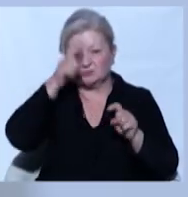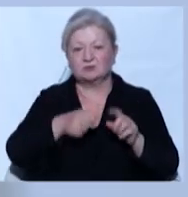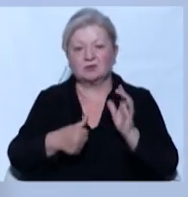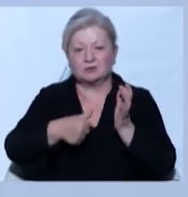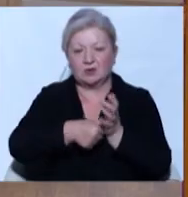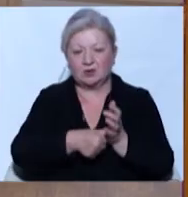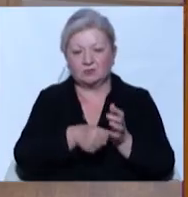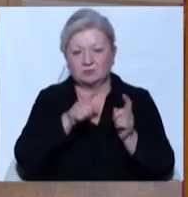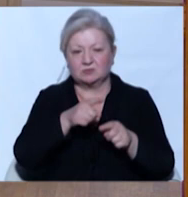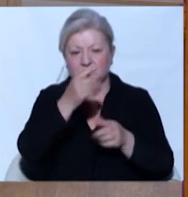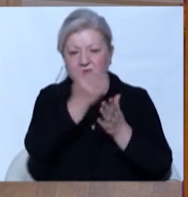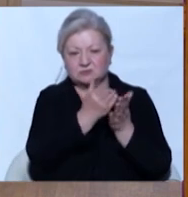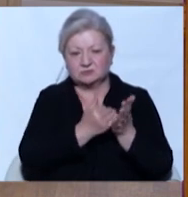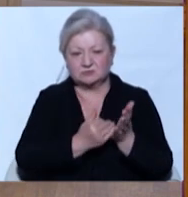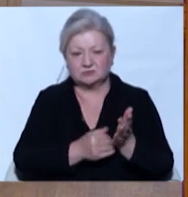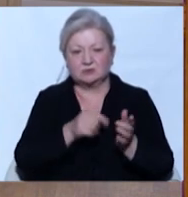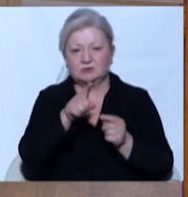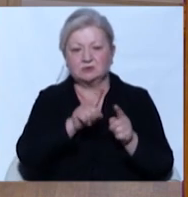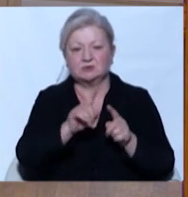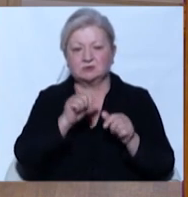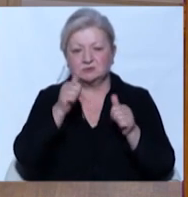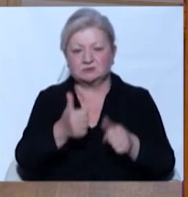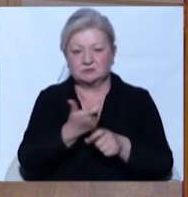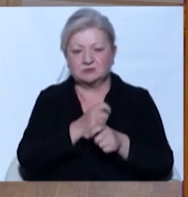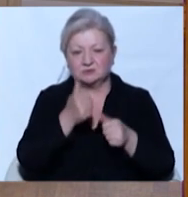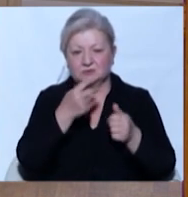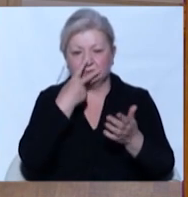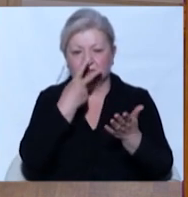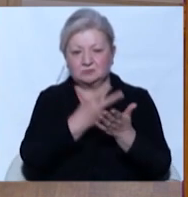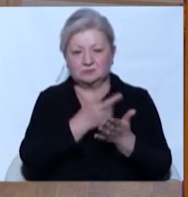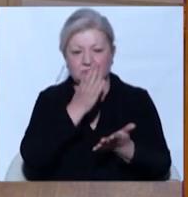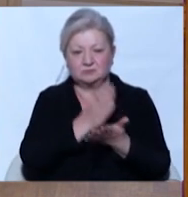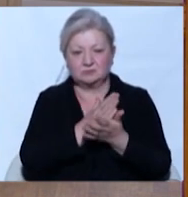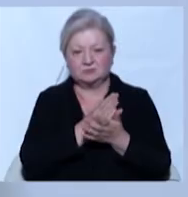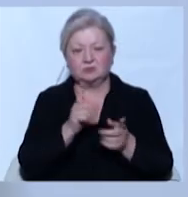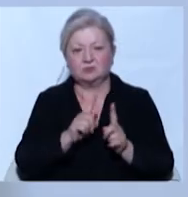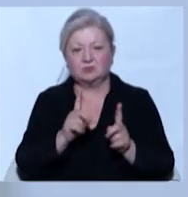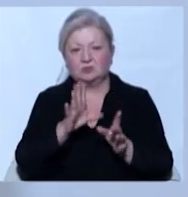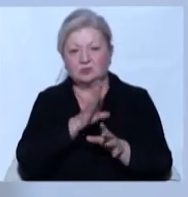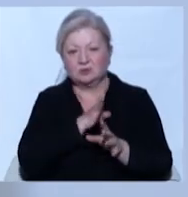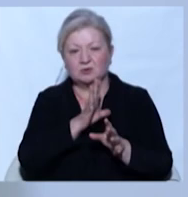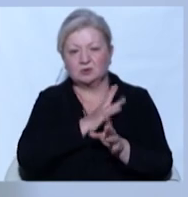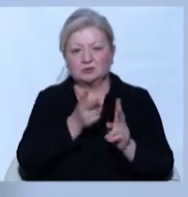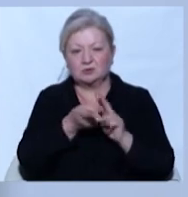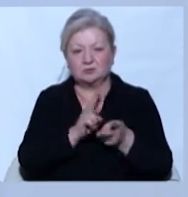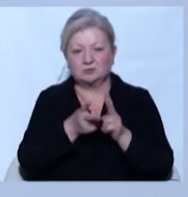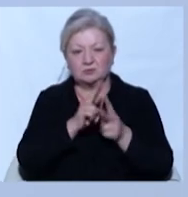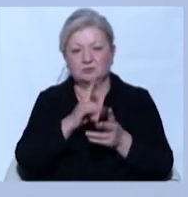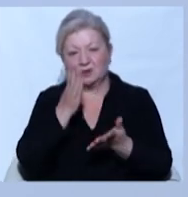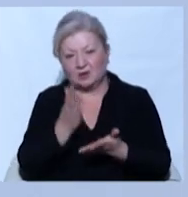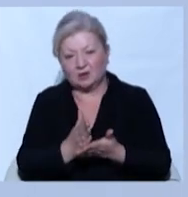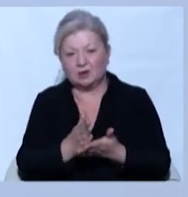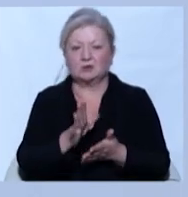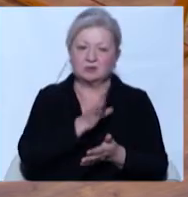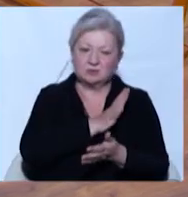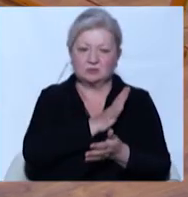დავიხმაროთ აი ეს ცხრილი, სადაც ძალიან კარგად გამოჩნდება თუ რა ცვლილებები არის და